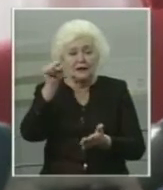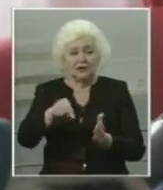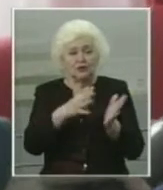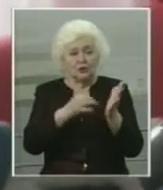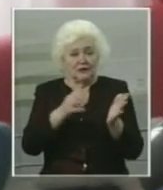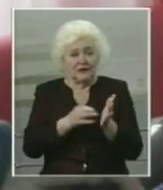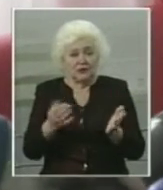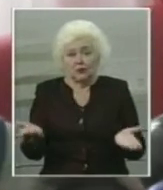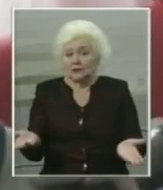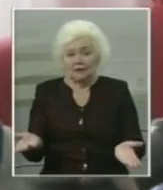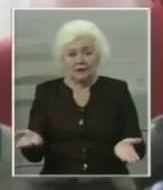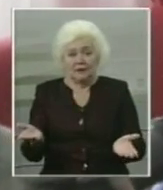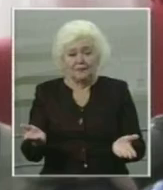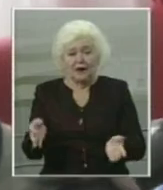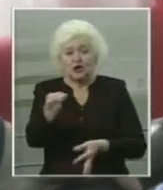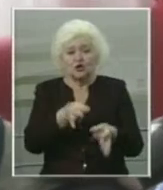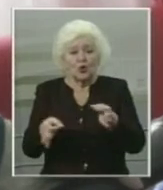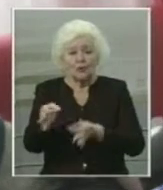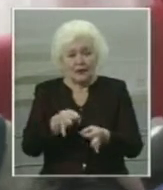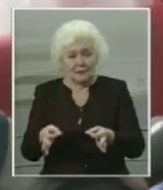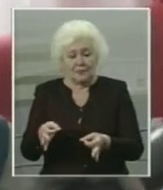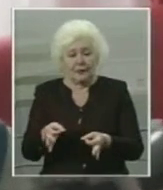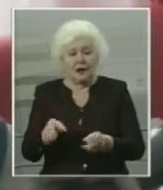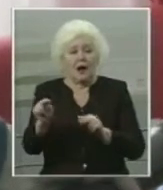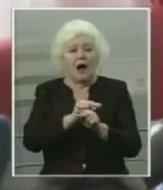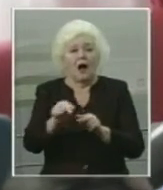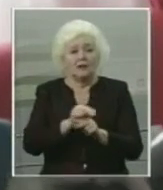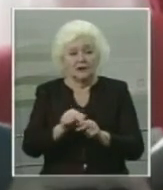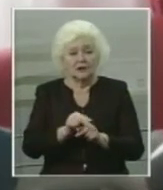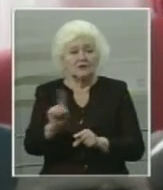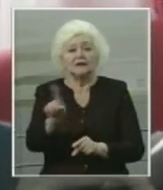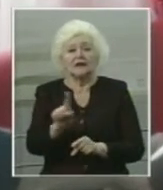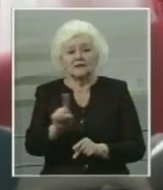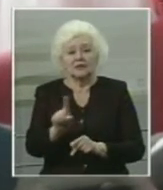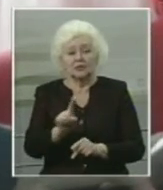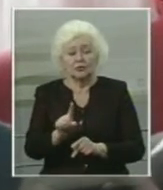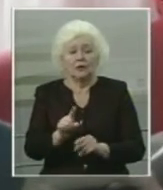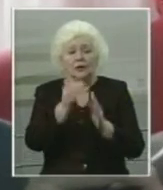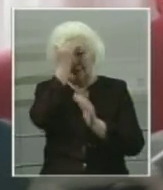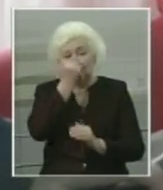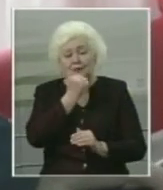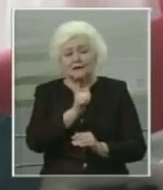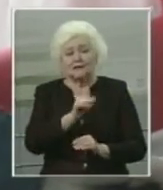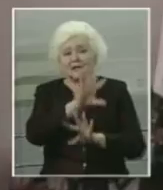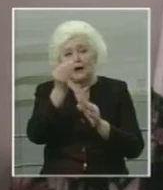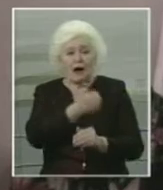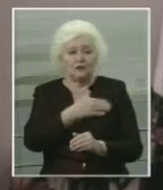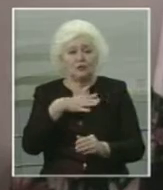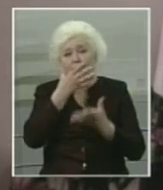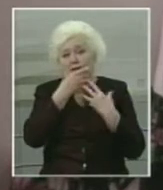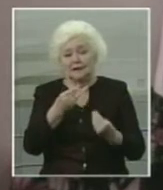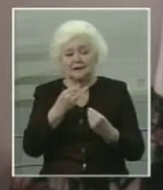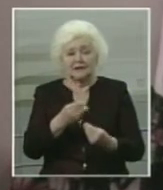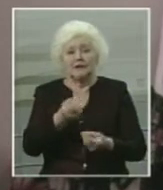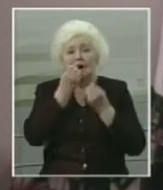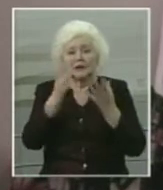1900 з копійками та. А лікування та за що та там? Так що спасибо, хочу бути красивим. Добре, що